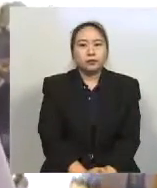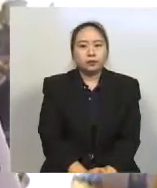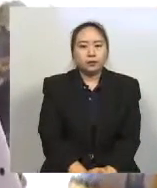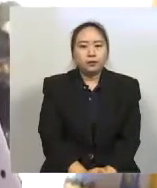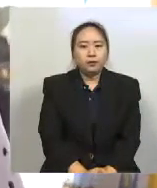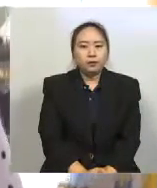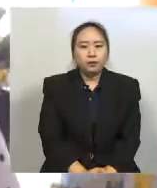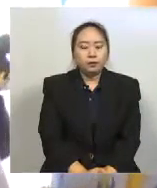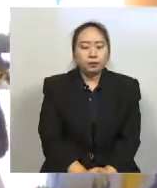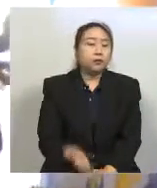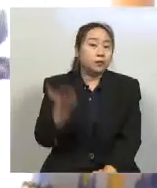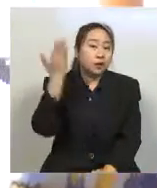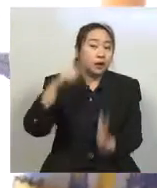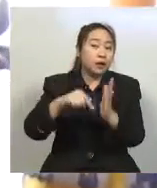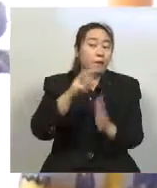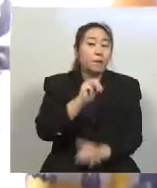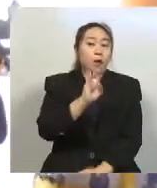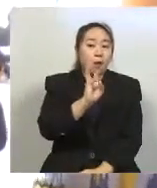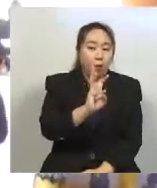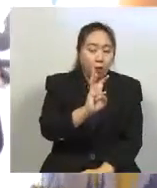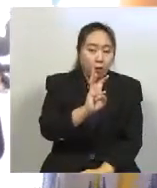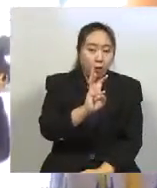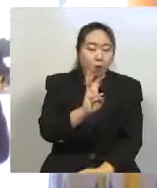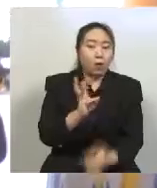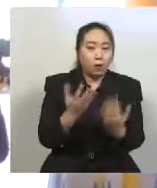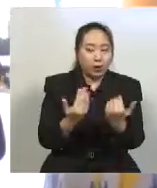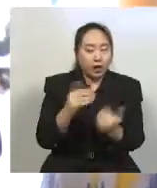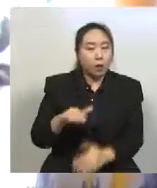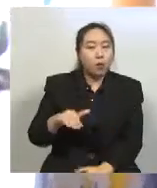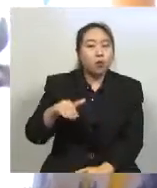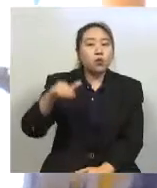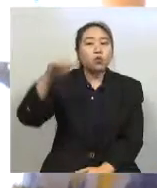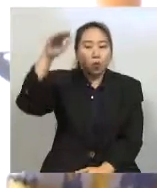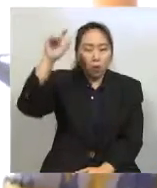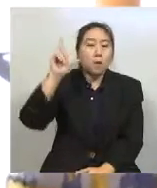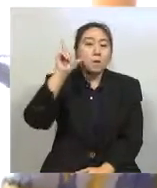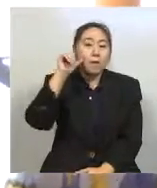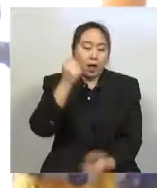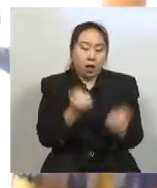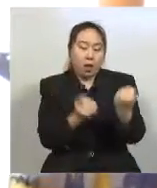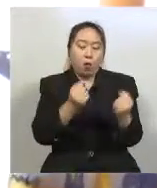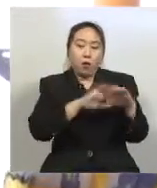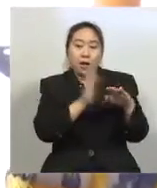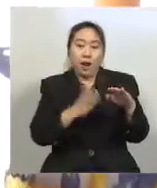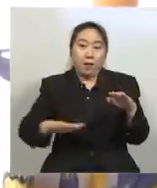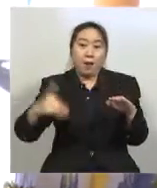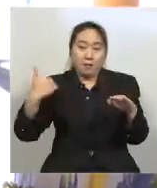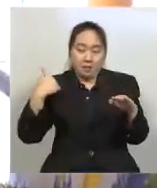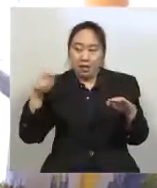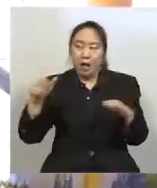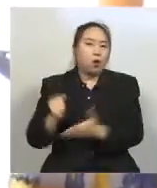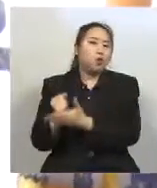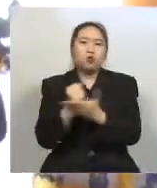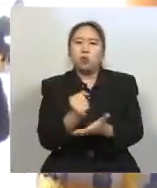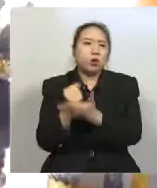คือตั้งแต่ม.6อ่ะคิดดูพอโตจำความได้แม่มีรถกระบะคันหนึ่งเนาะไปช่วยเขาตลอดขับร